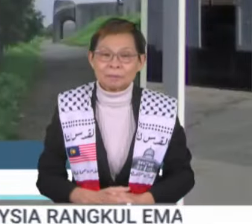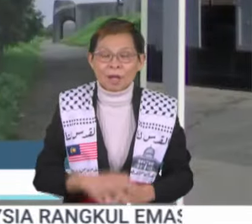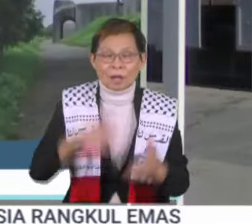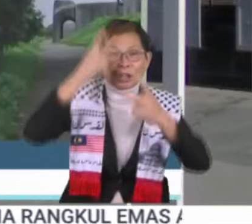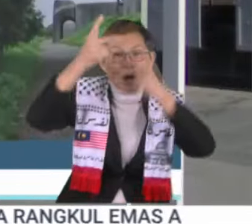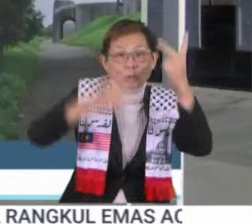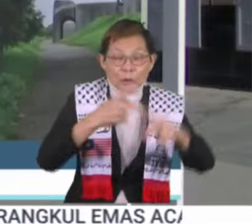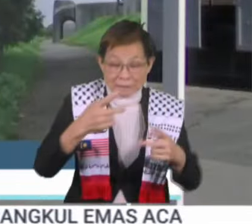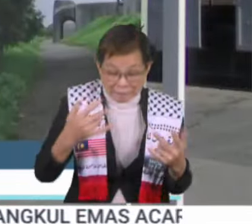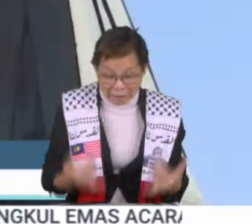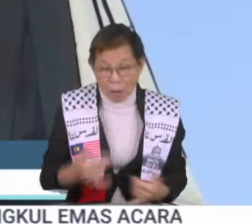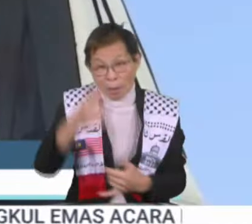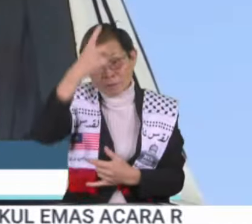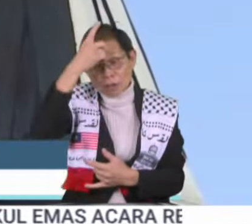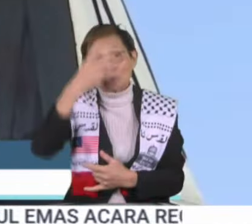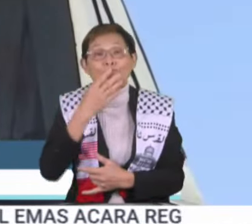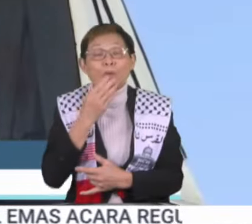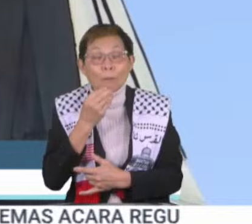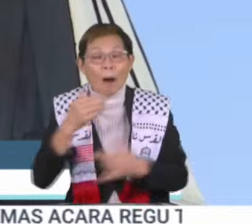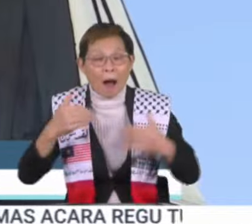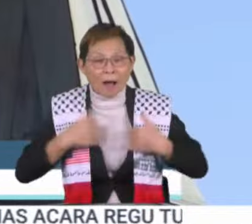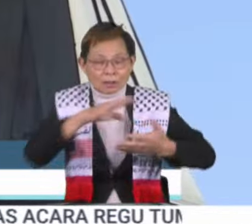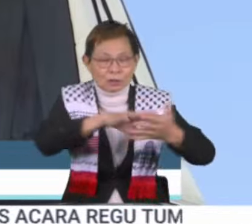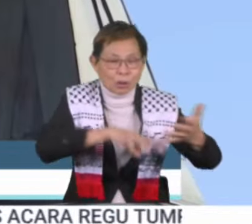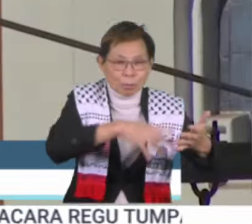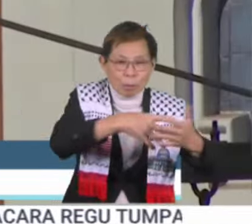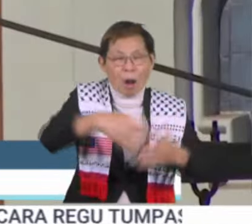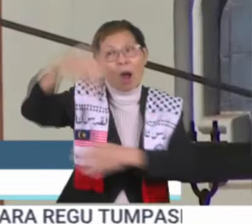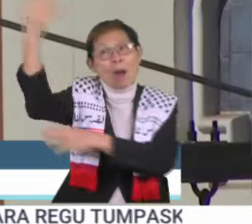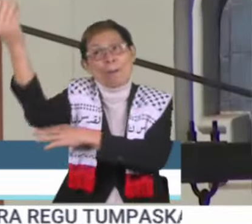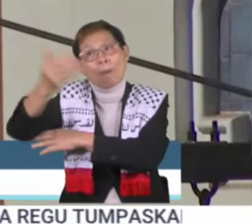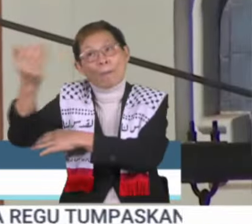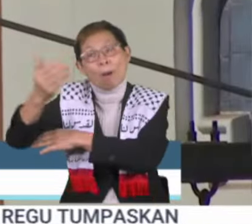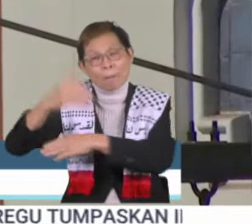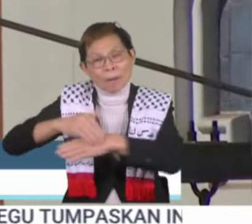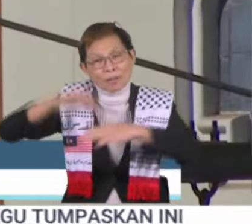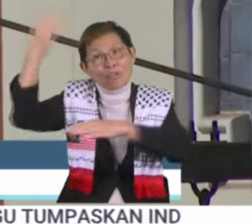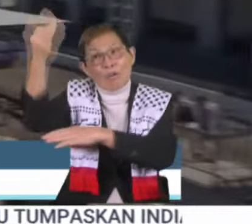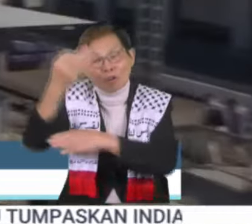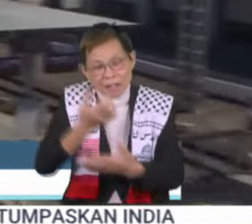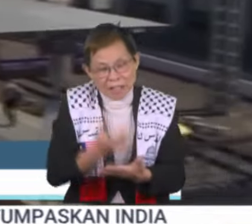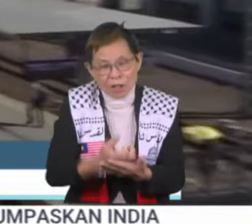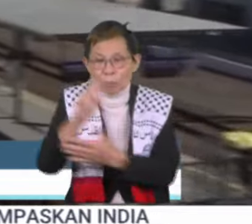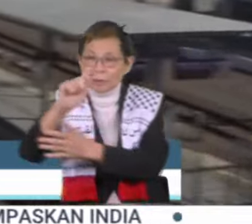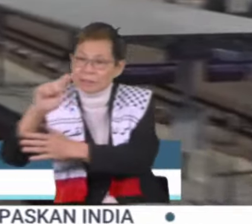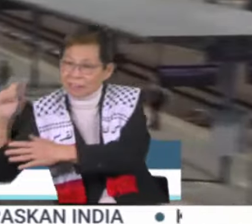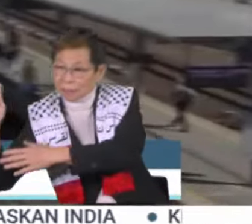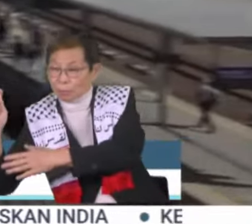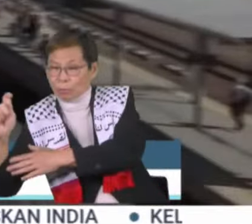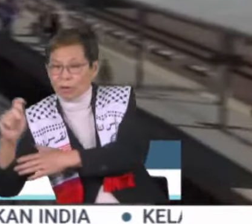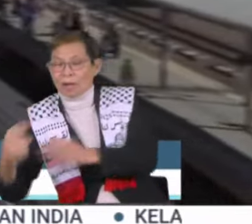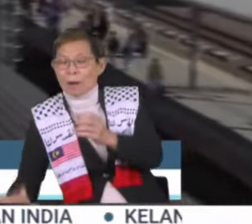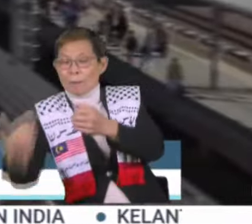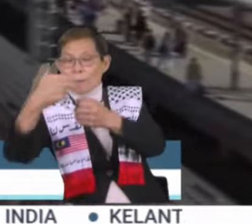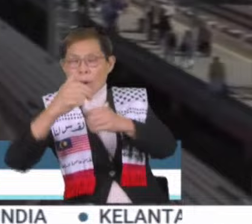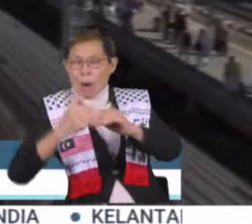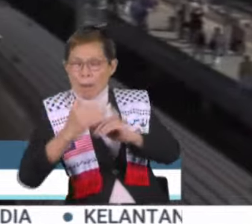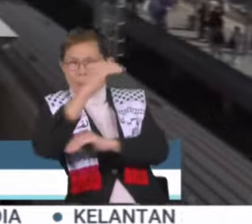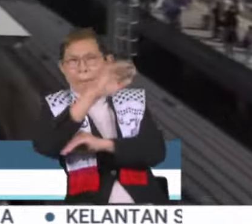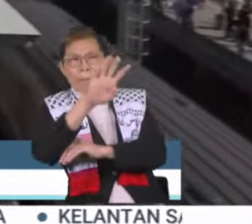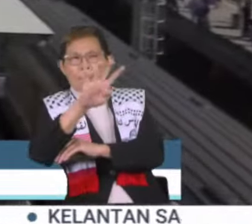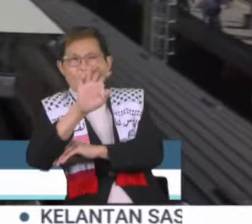rangka lawatan kali ini, Perdana Menteri turut dijadual menyampaikan ucapan pada Forum Ekonomi Timur yang disertai